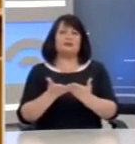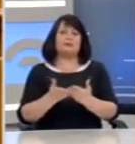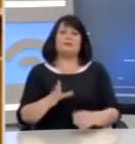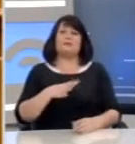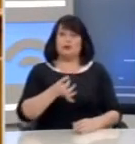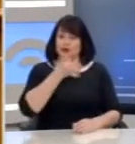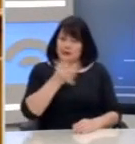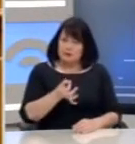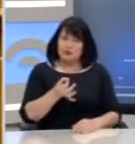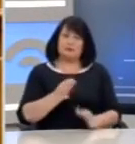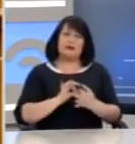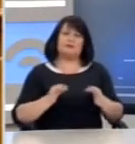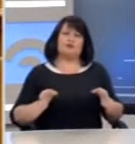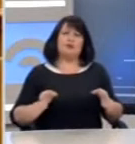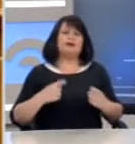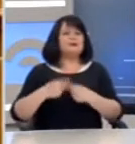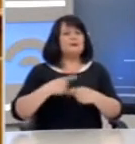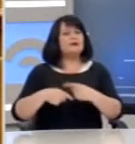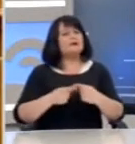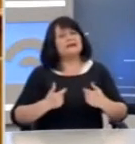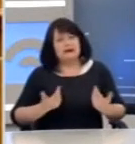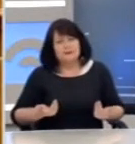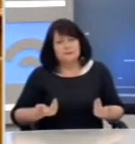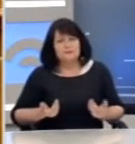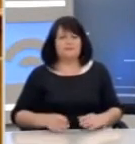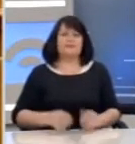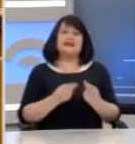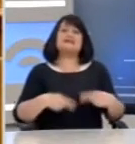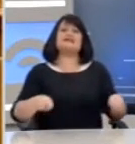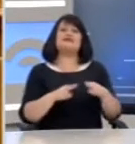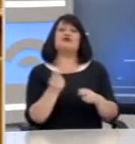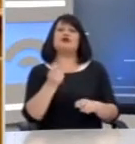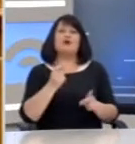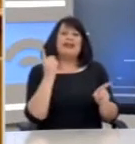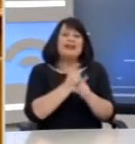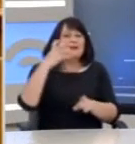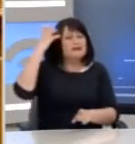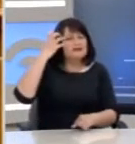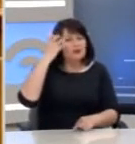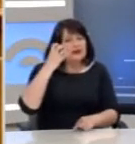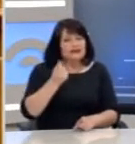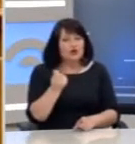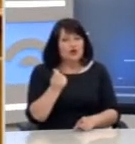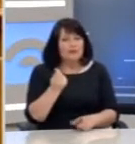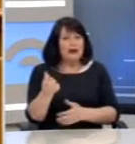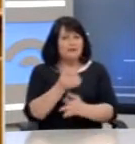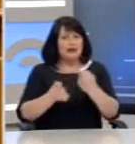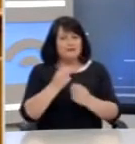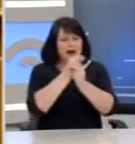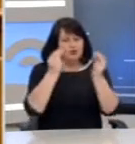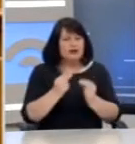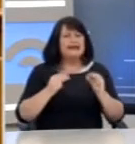στην ανάλυση, την εμπειρική ανάλυση του Συμβουλίου Οικονομικών Εμπειρογνωμόνων πάνω στα οικονομικά